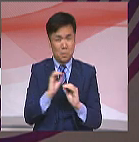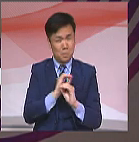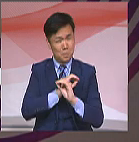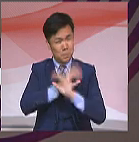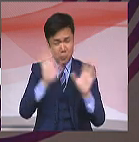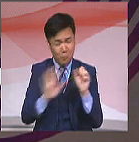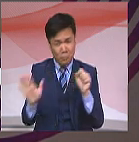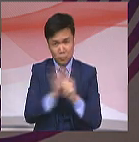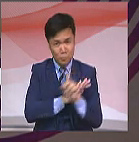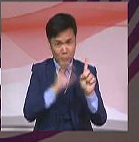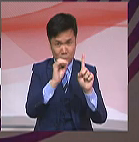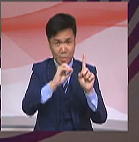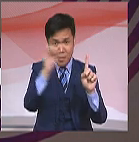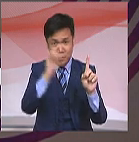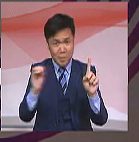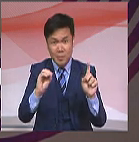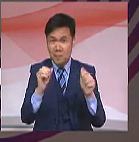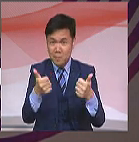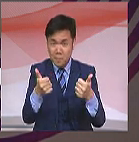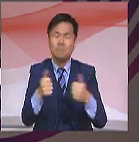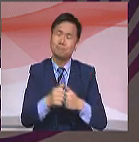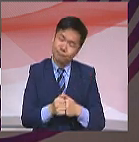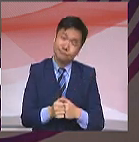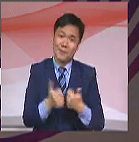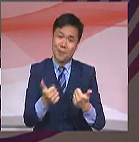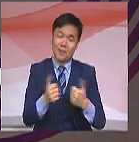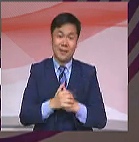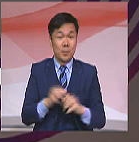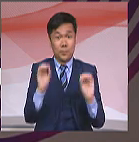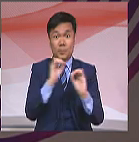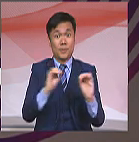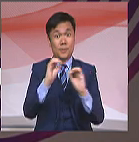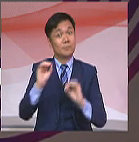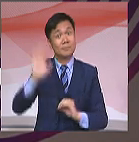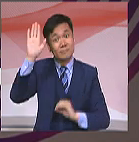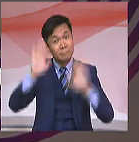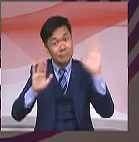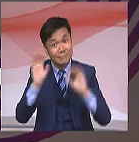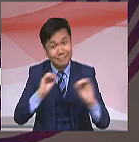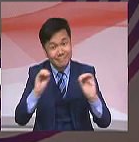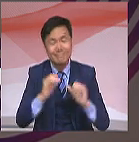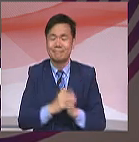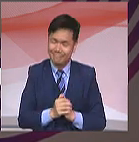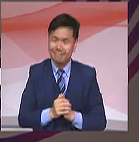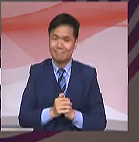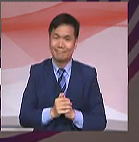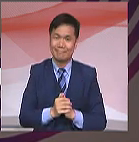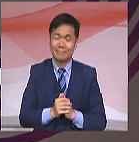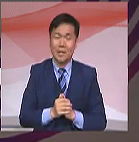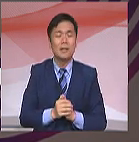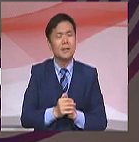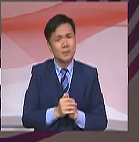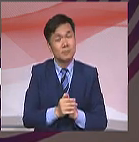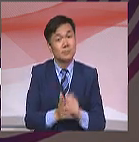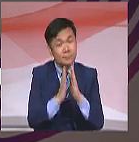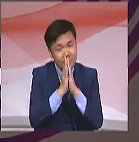Sejelas-jelasnya. InsyaAllah kalau begitulah tidak ada soalan, maka sekali lagi saya mohon